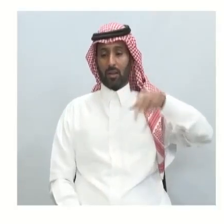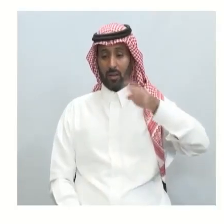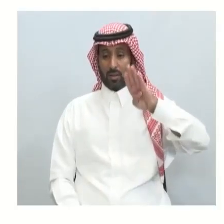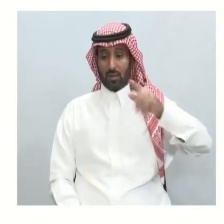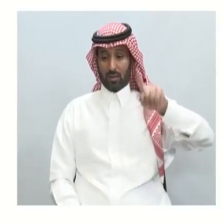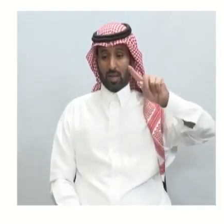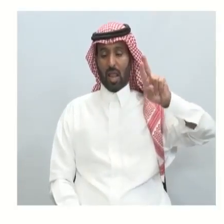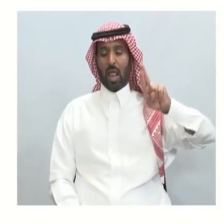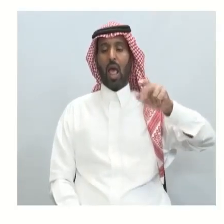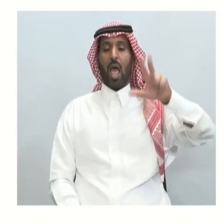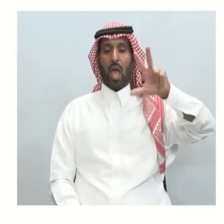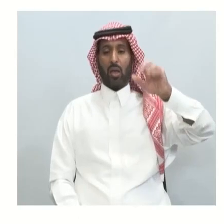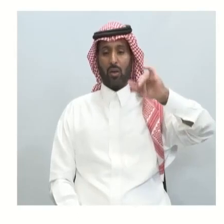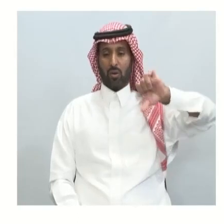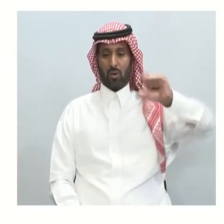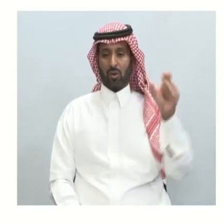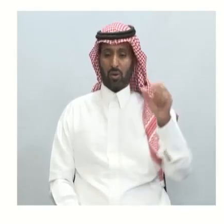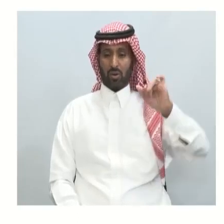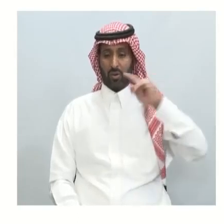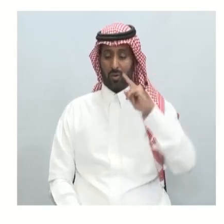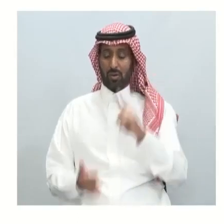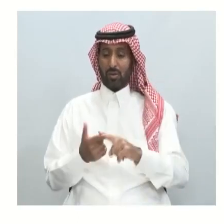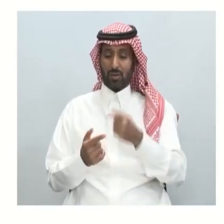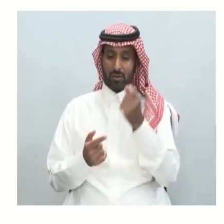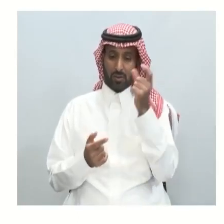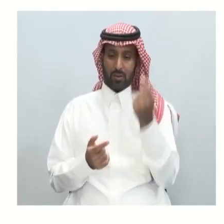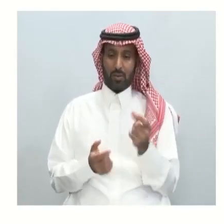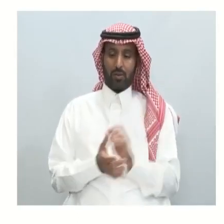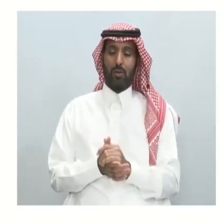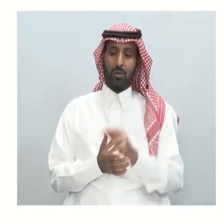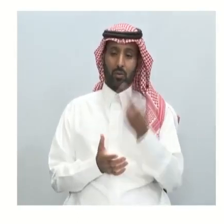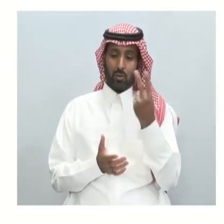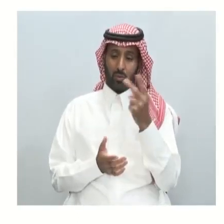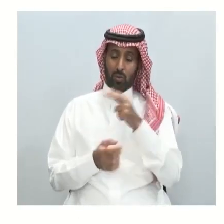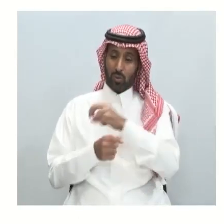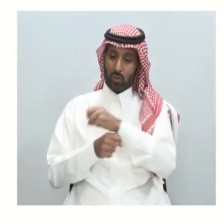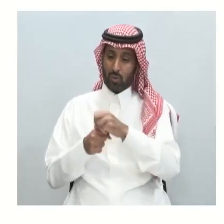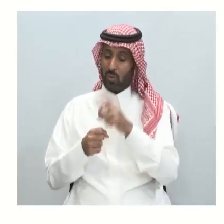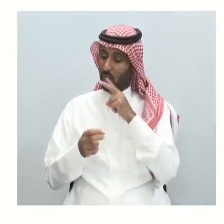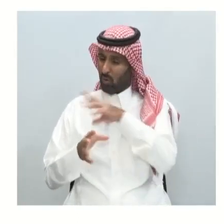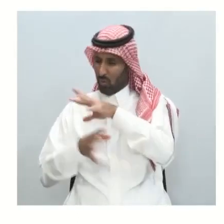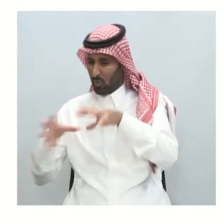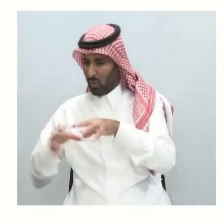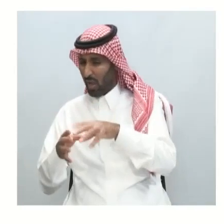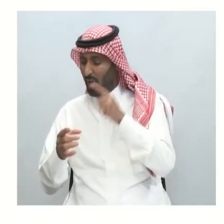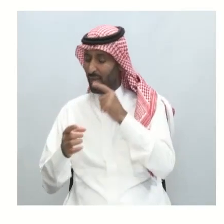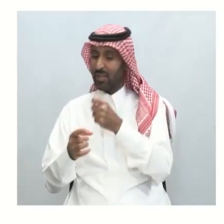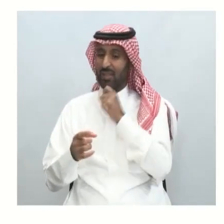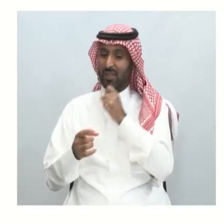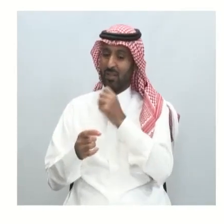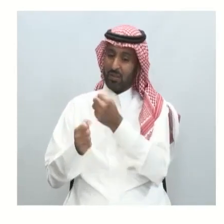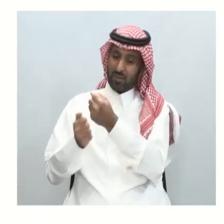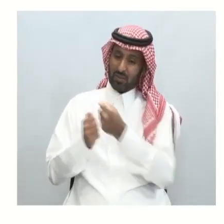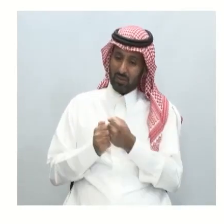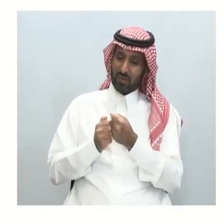فندر فال ضعيفه جدا وتكون بين الجزيئات النوع الثاني قوه التشتت هي ايضا قوه ضعيفه